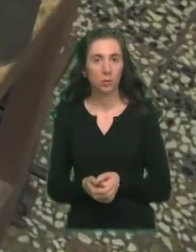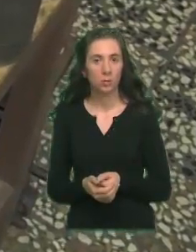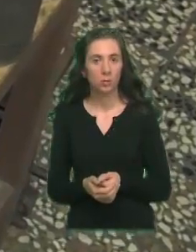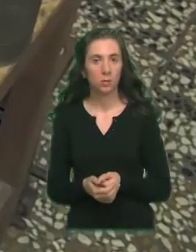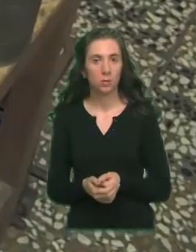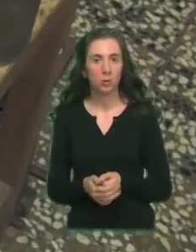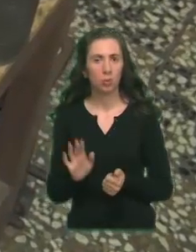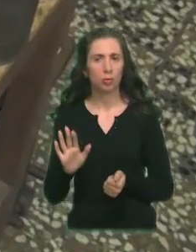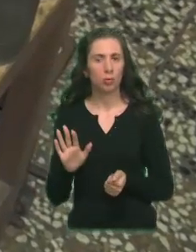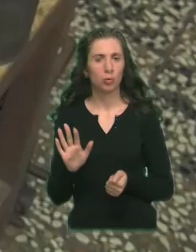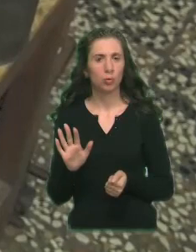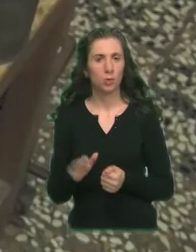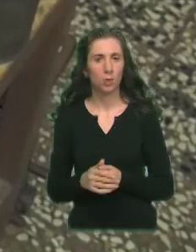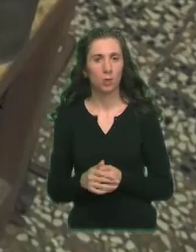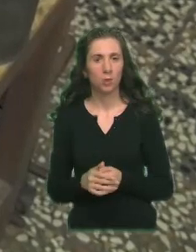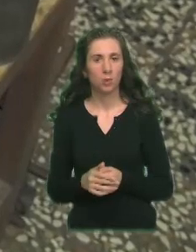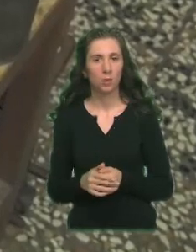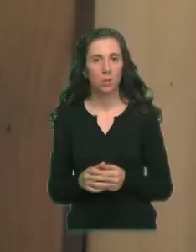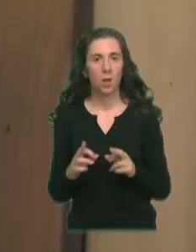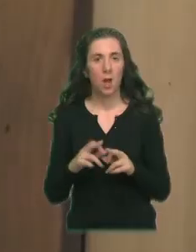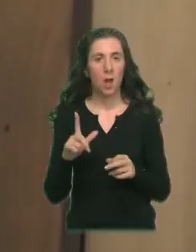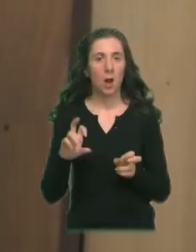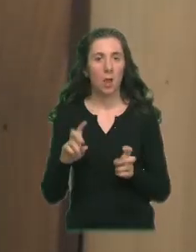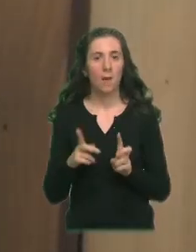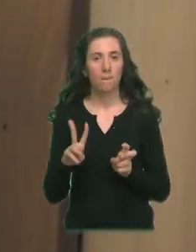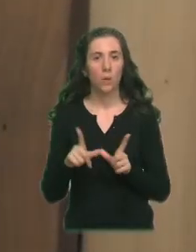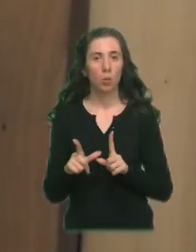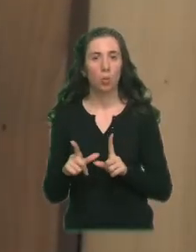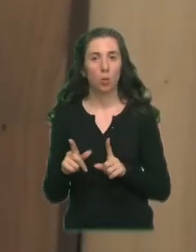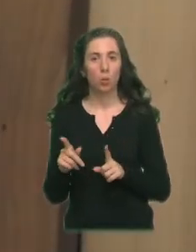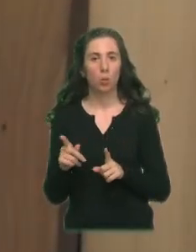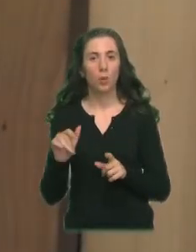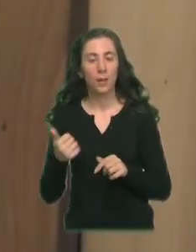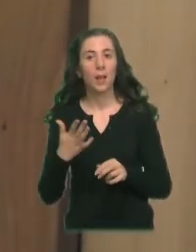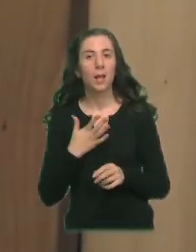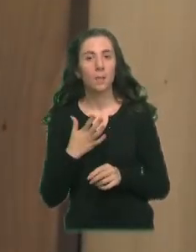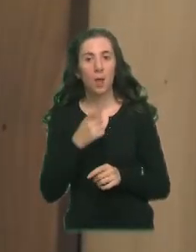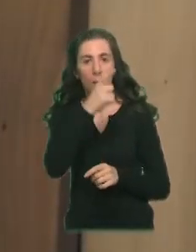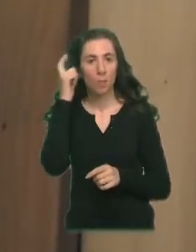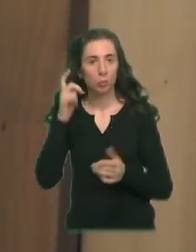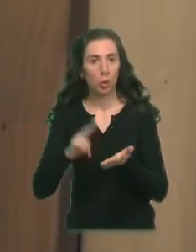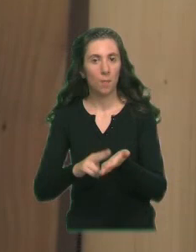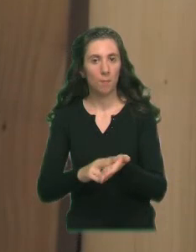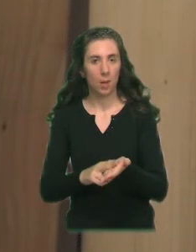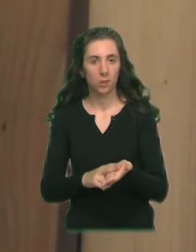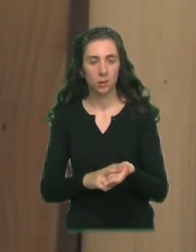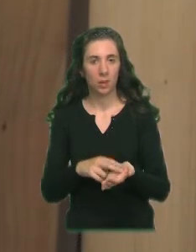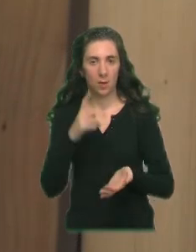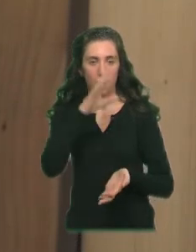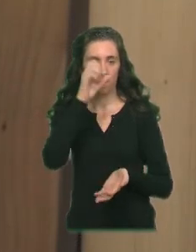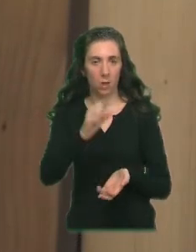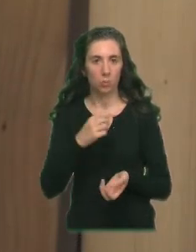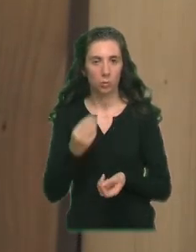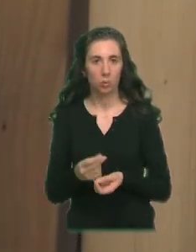Veli, čekaj sad, samo. Ave vous du timbre poste, velim. Veli, imate li poštanske marke? Veli,